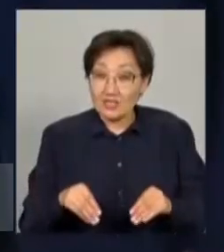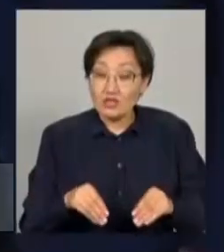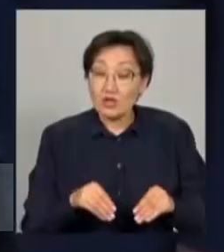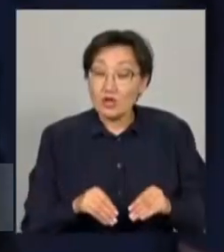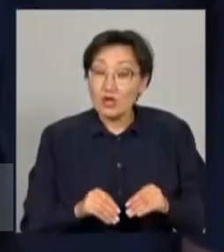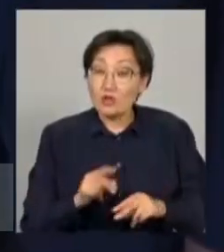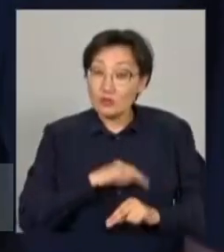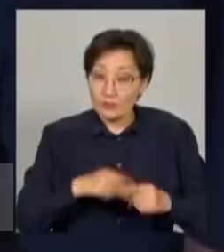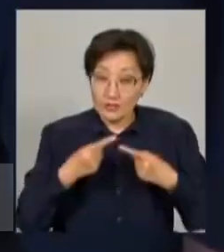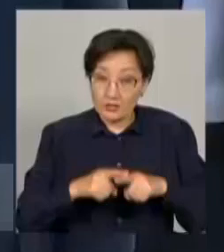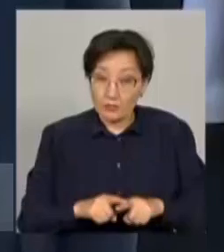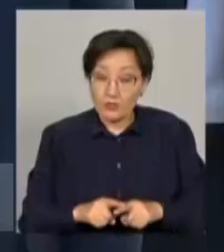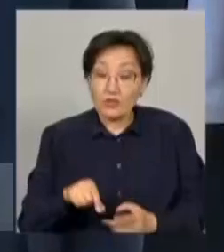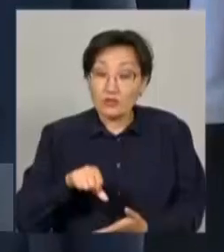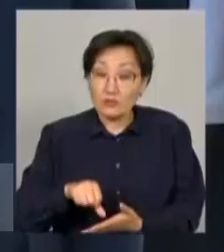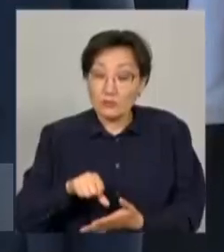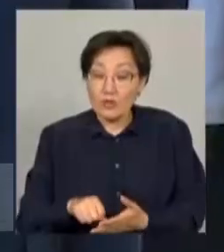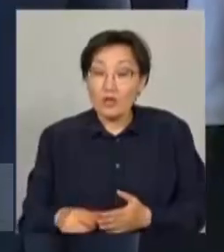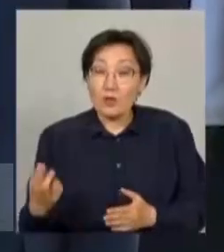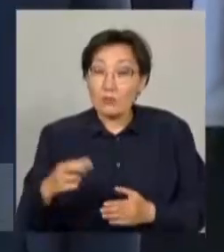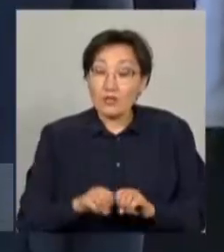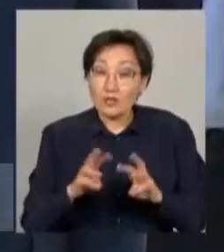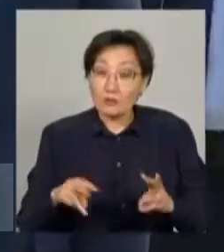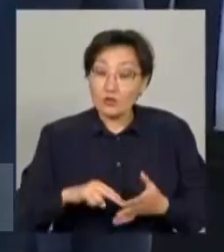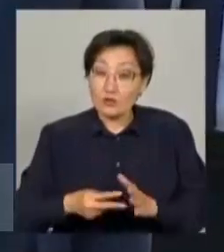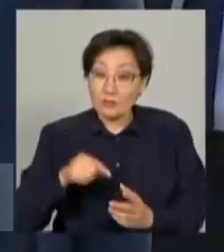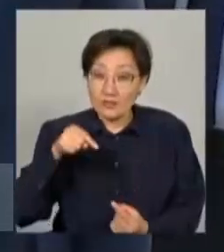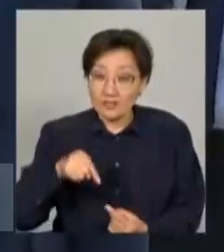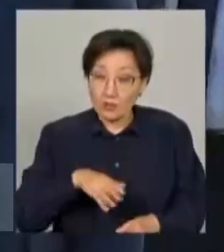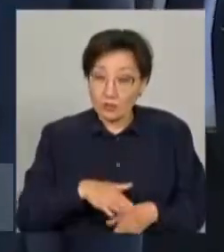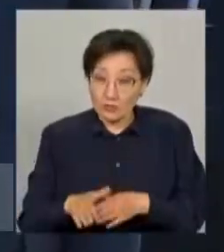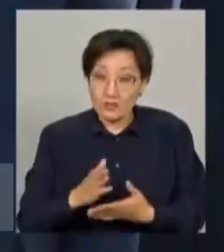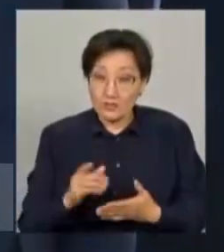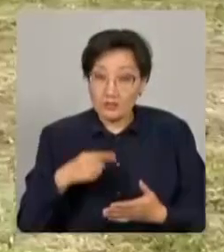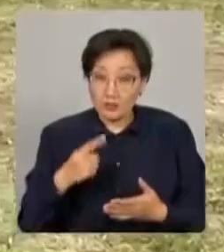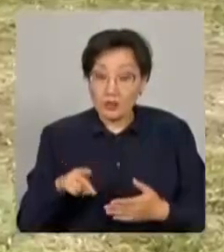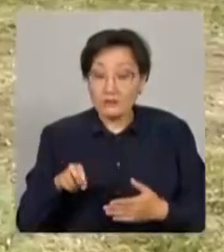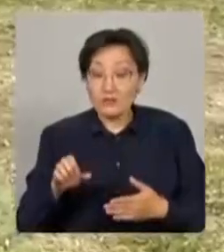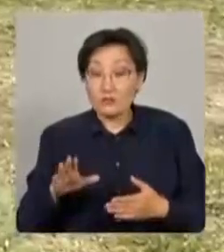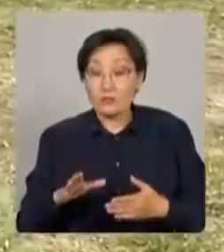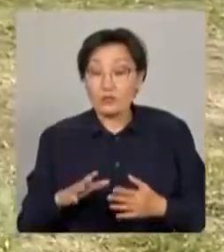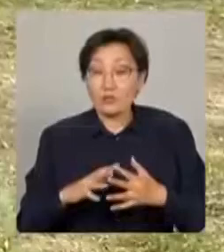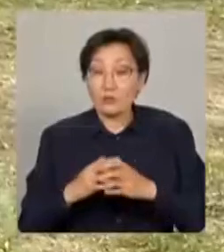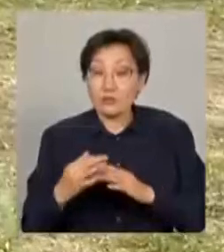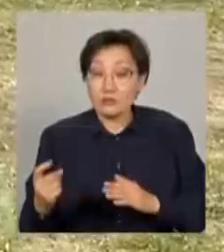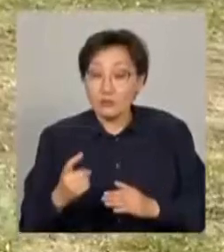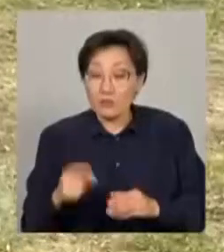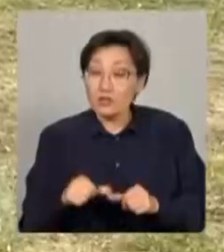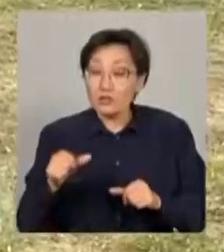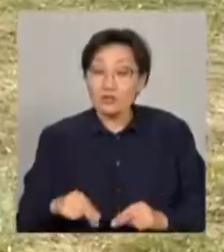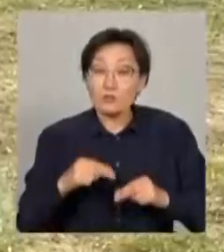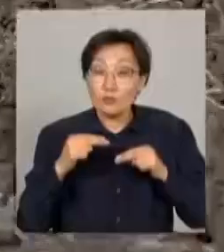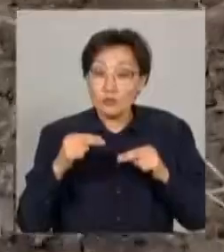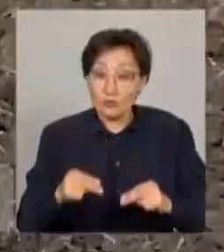диқандарды жанар-жағармаймен қамтамасыз ету ісі жоспарға сай орындалып жатқанын жеткізді. Қасым-Жомарт Тоқаев ауыл шаруашылығына айрықша